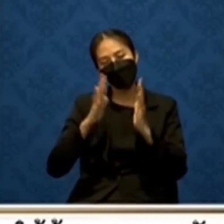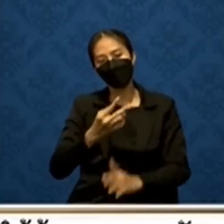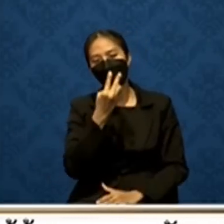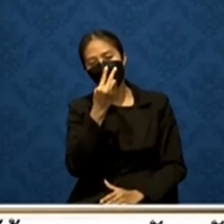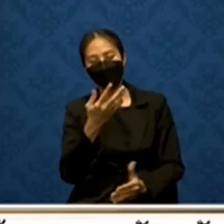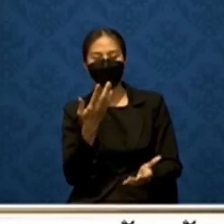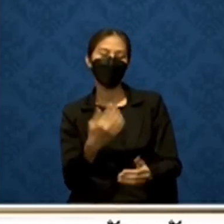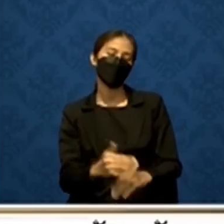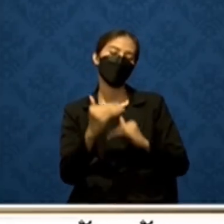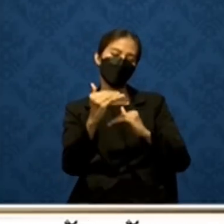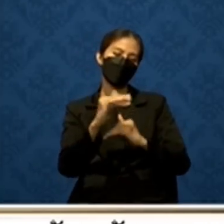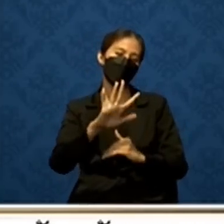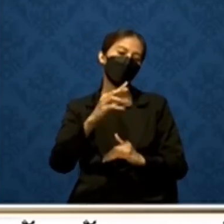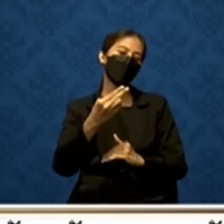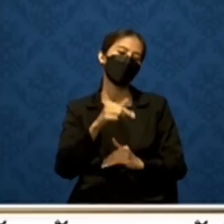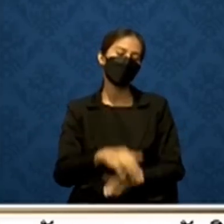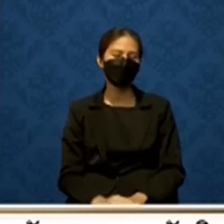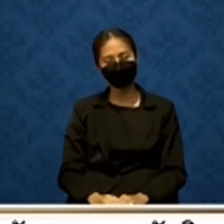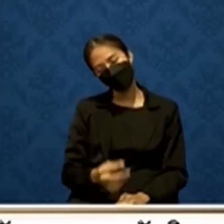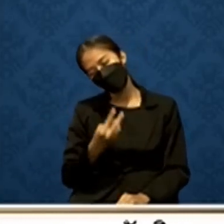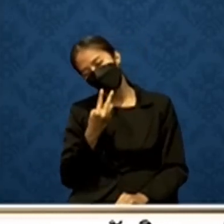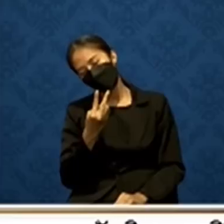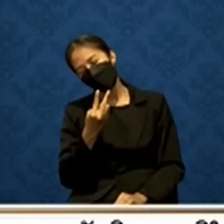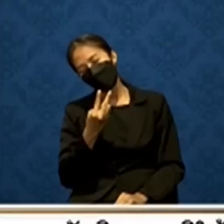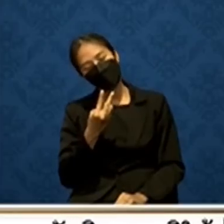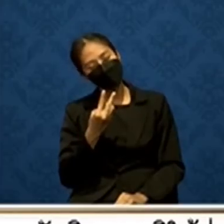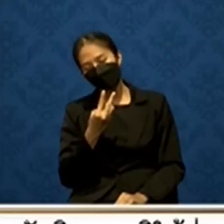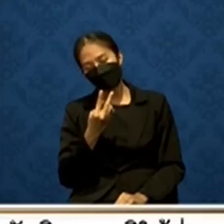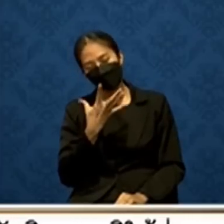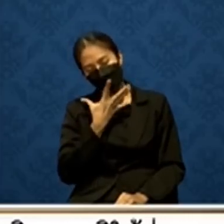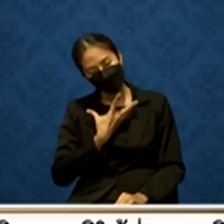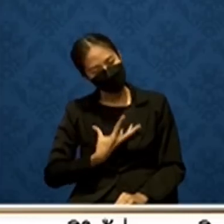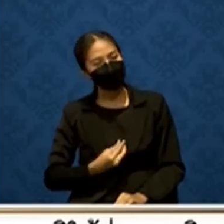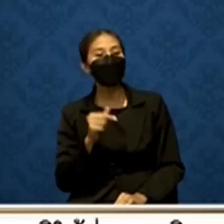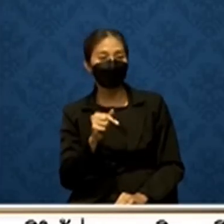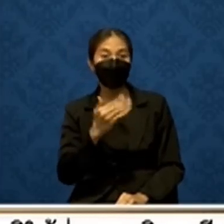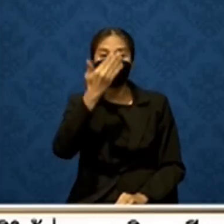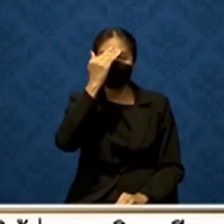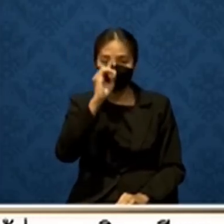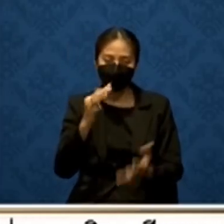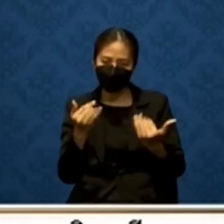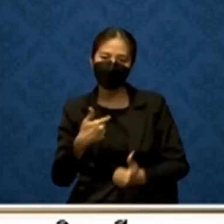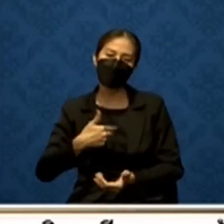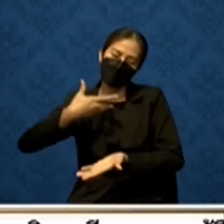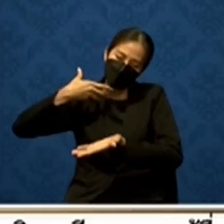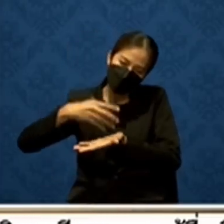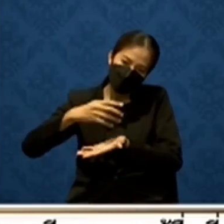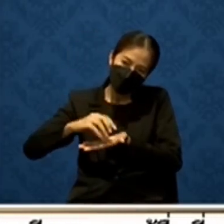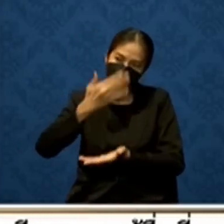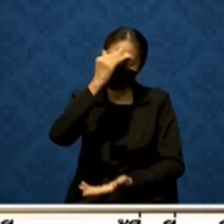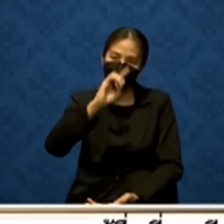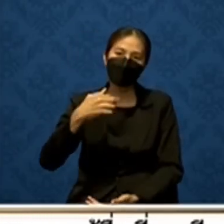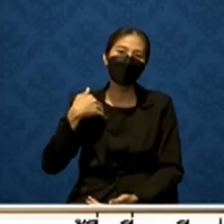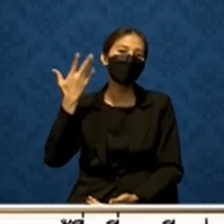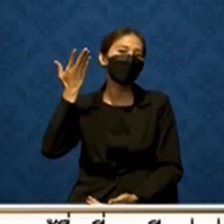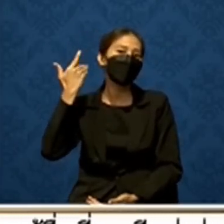คนผมดูแล้วกรู้สึกเศ้าใจวาในขณะที่เราพูดกันตลอดหลงจทน้ไม่รบไปกนเขา